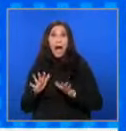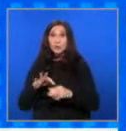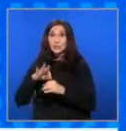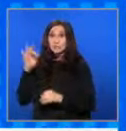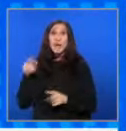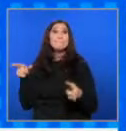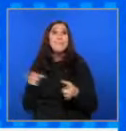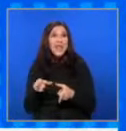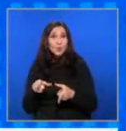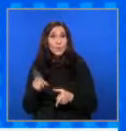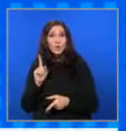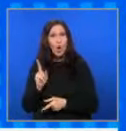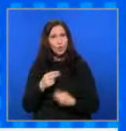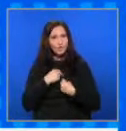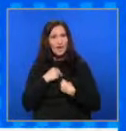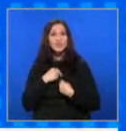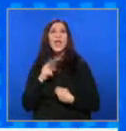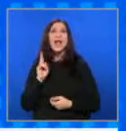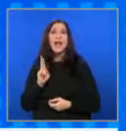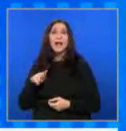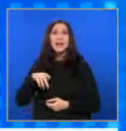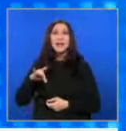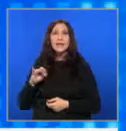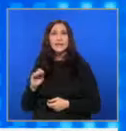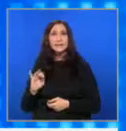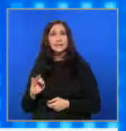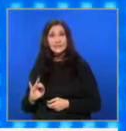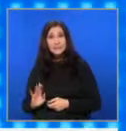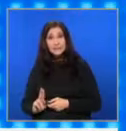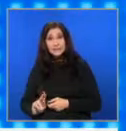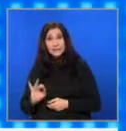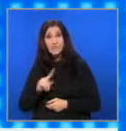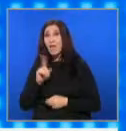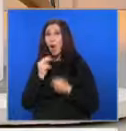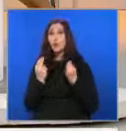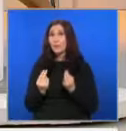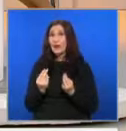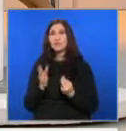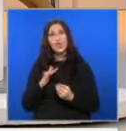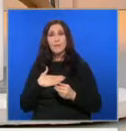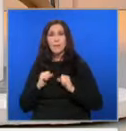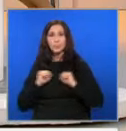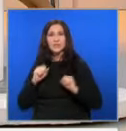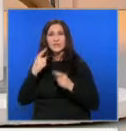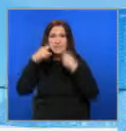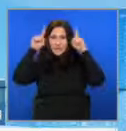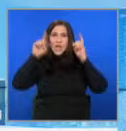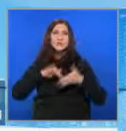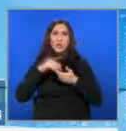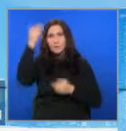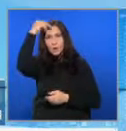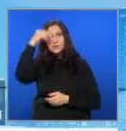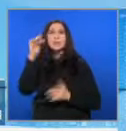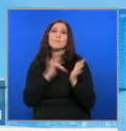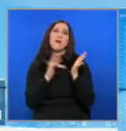се избере митрополит, който миряните и клириците не одобряват, ще се стигне до протести. Светия Синод на Българската